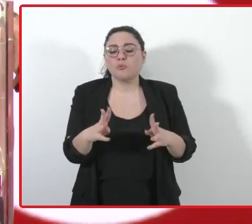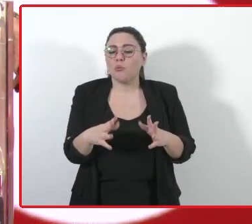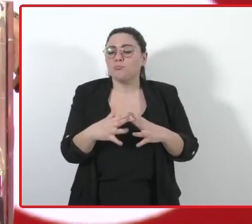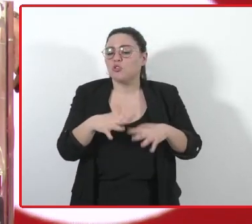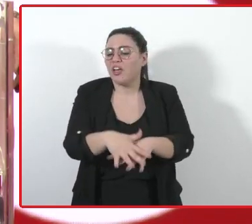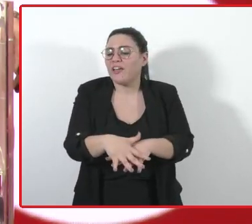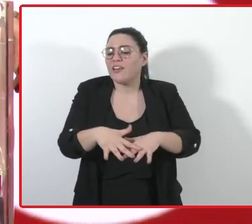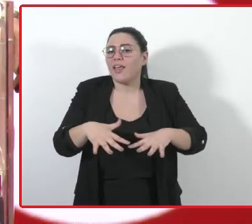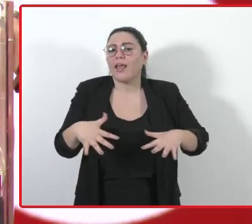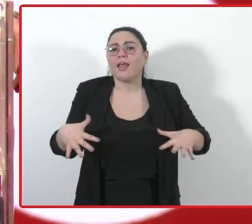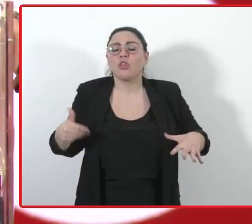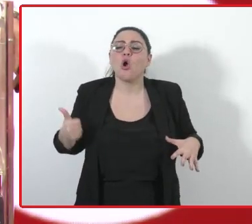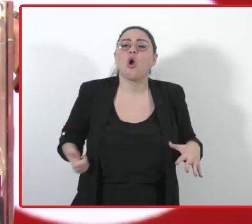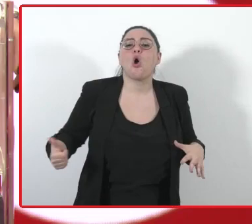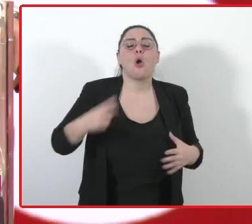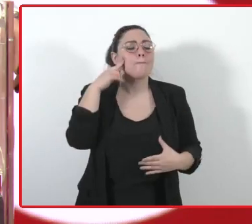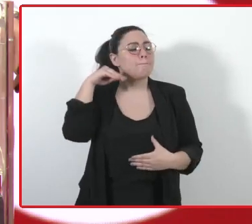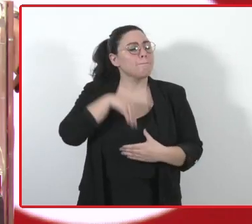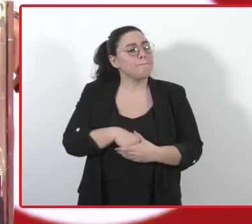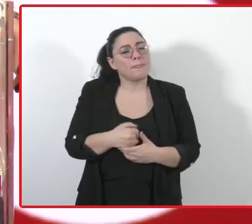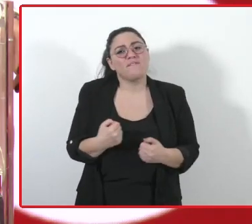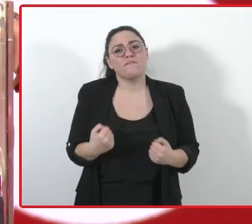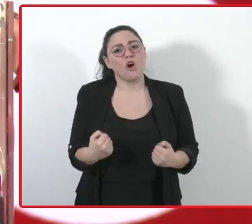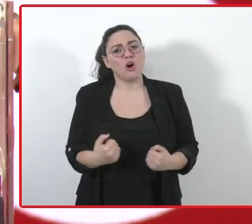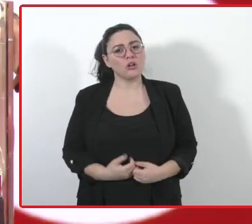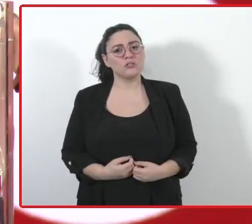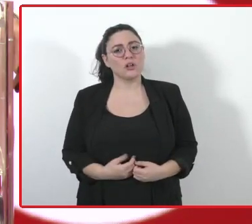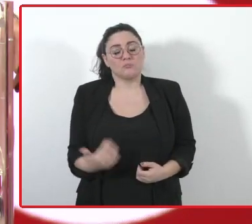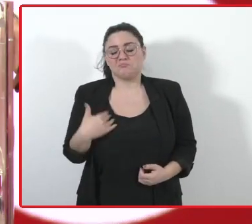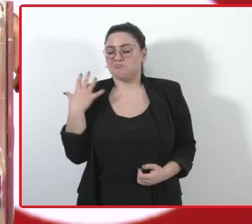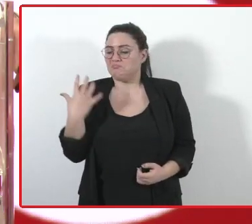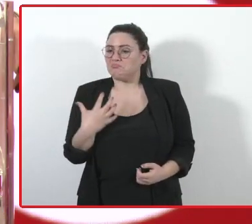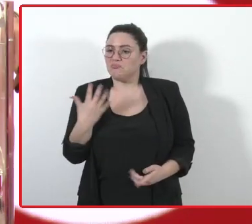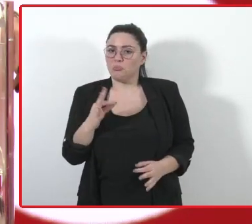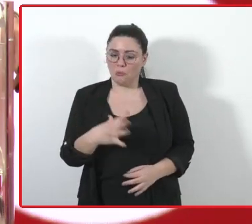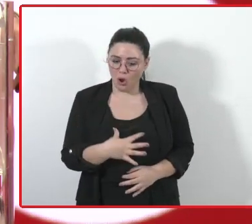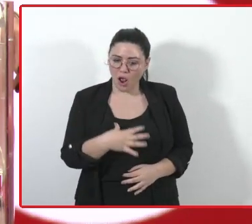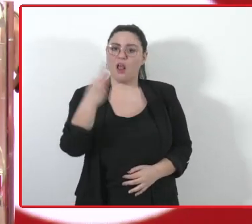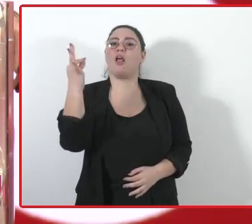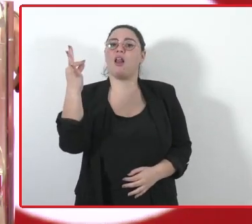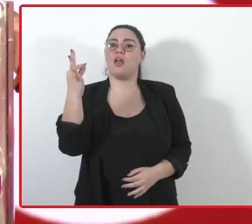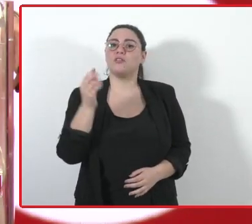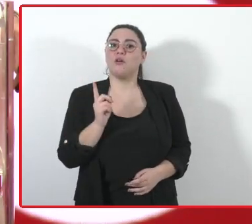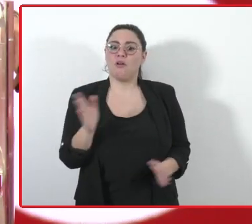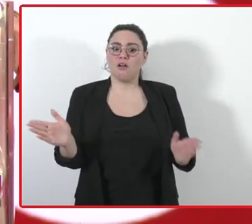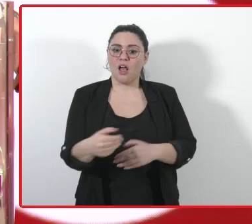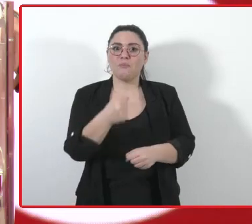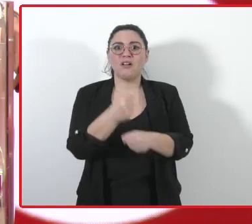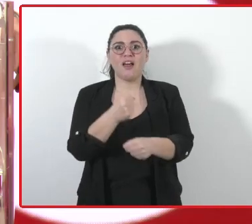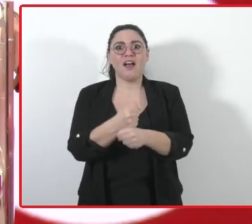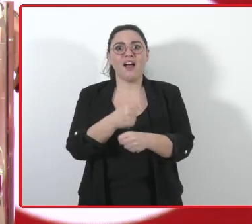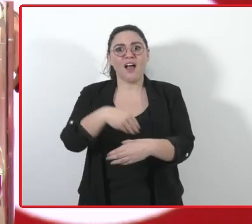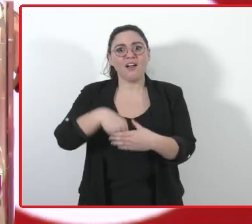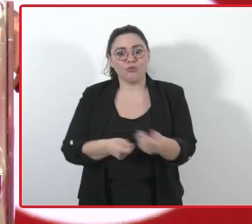coscienza collettiva o l'onore di essere stata eletta a guidare la stessa camera del lavoro che